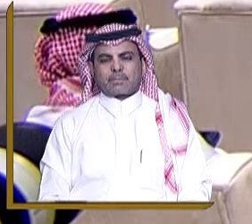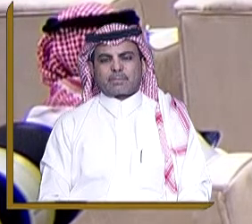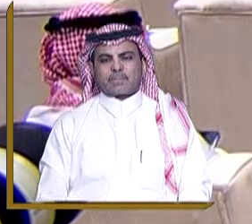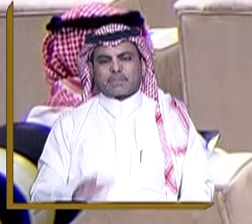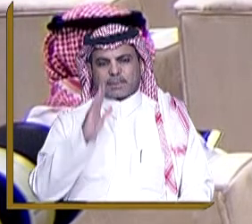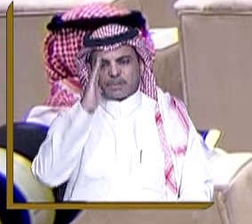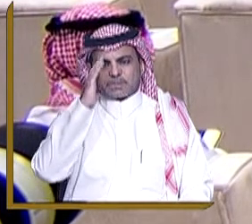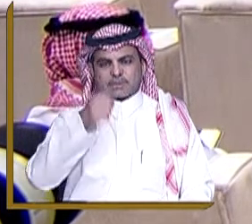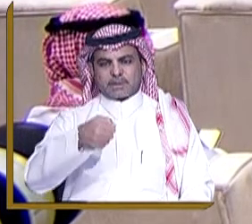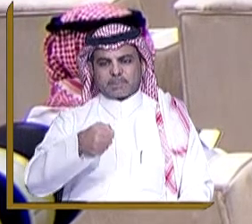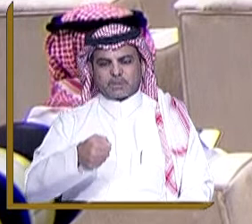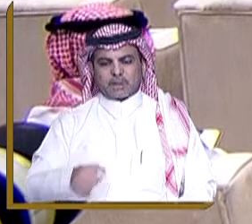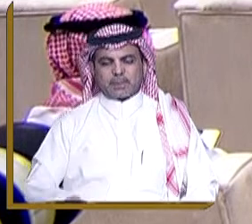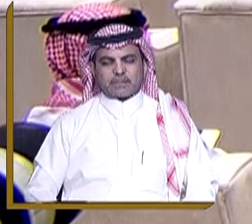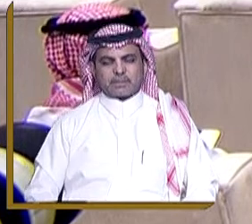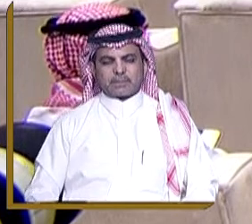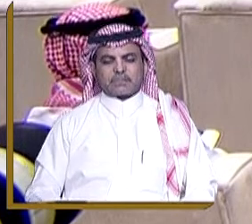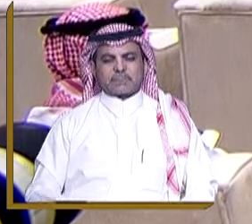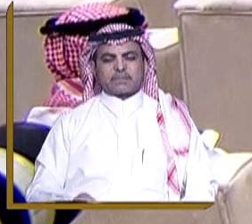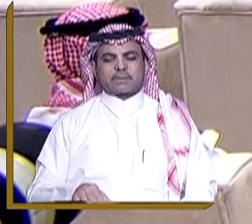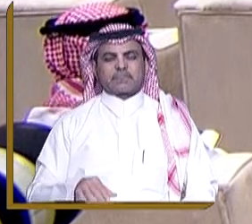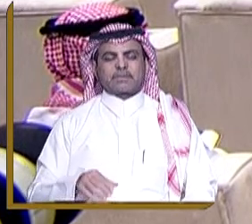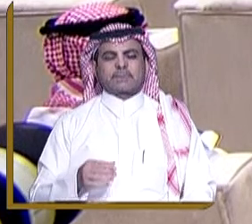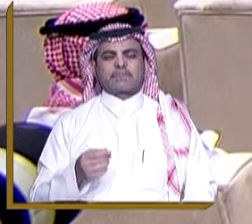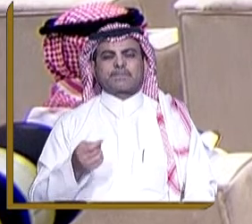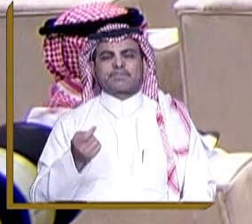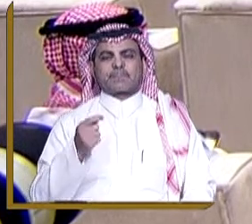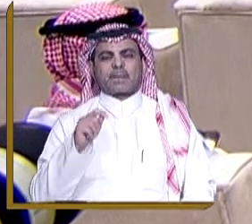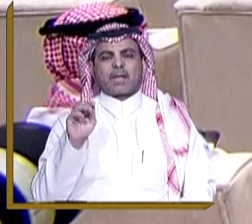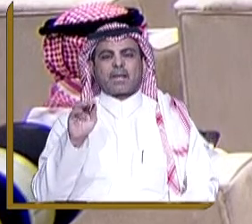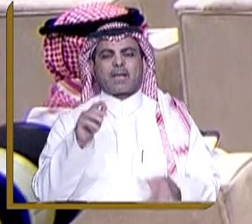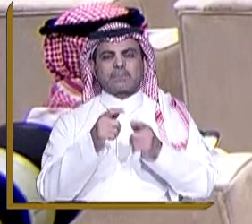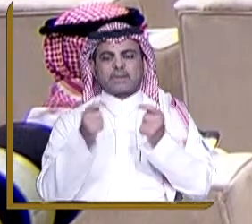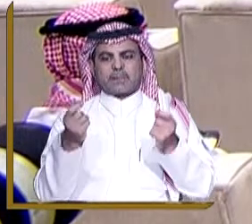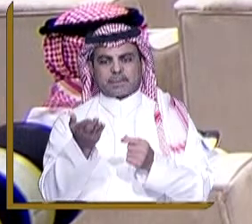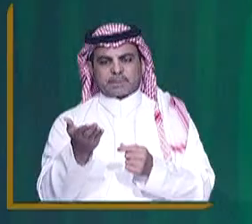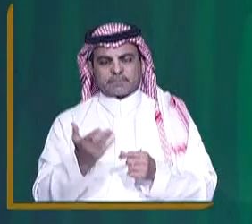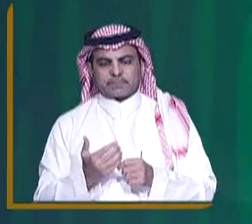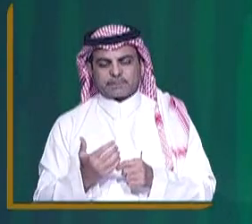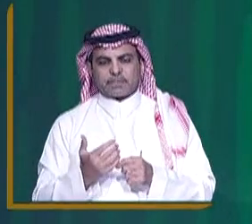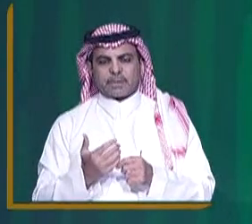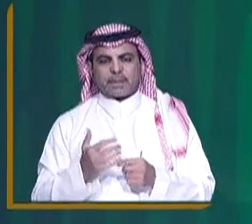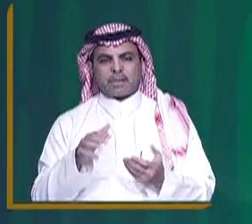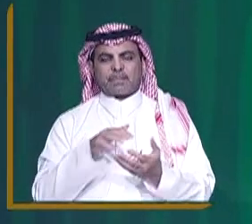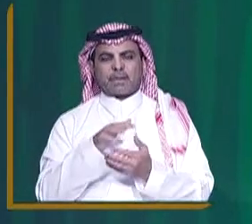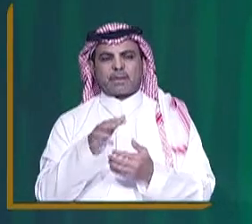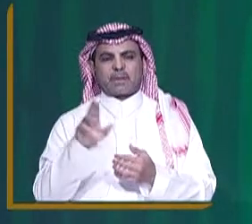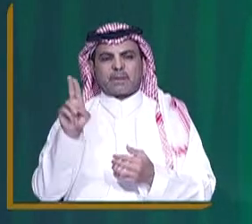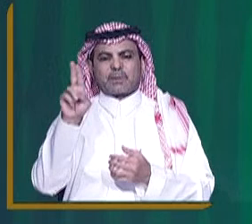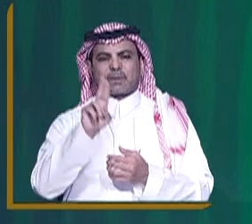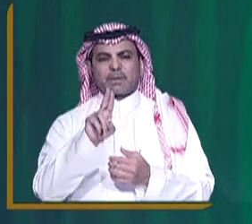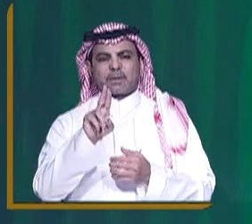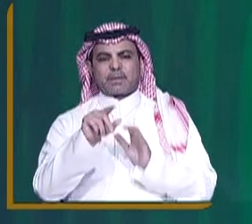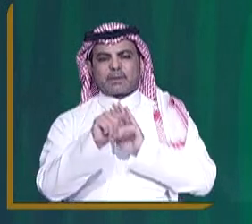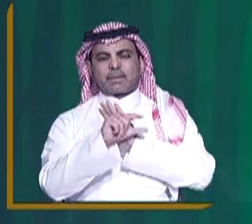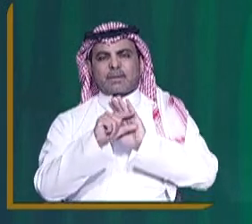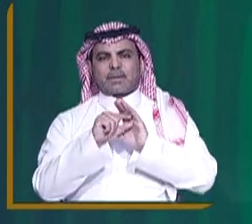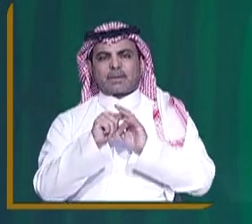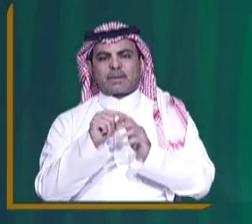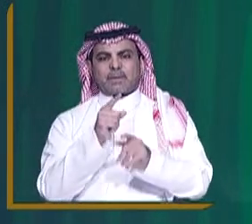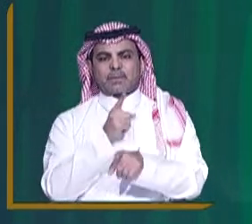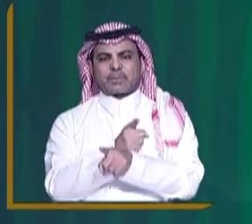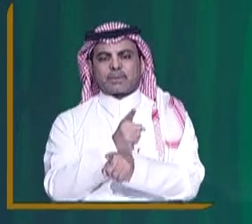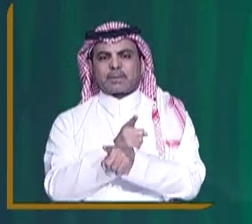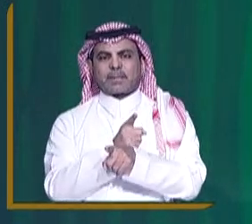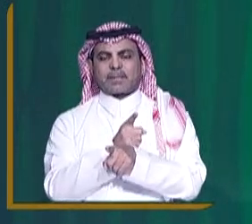السلام عليكم. وعليكم السلام. سليمان العنزي، أخبار 24. الله. معالي الوزير، هناك تساؤلات عن نصيب غير التربويين في